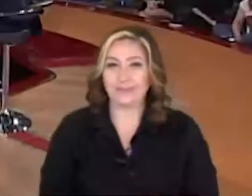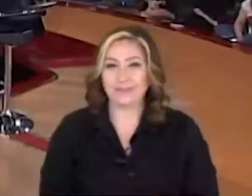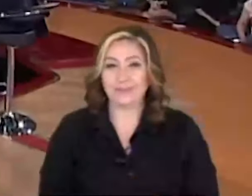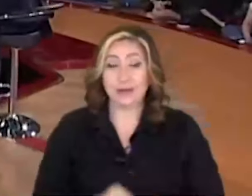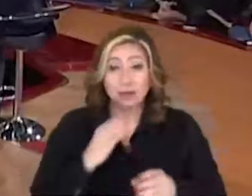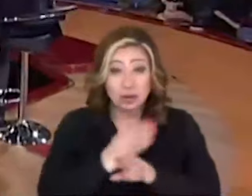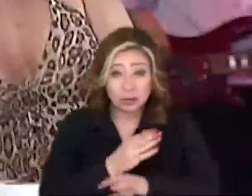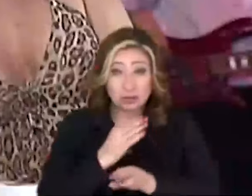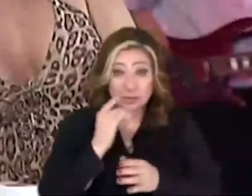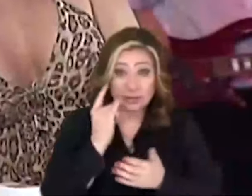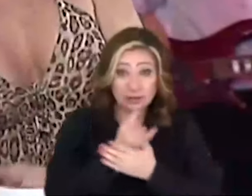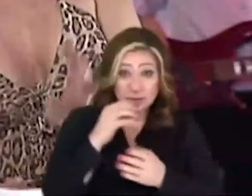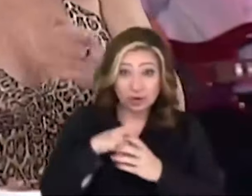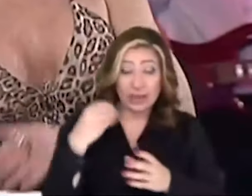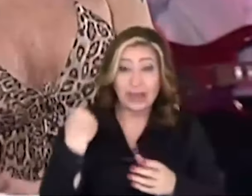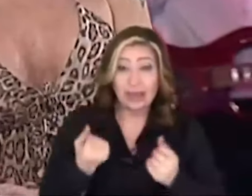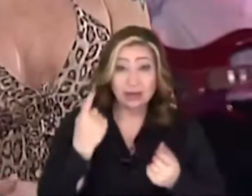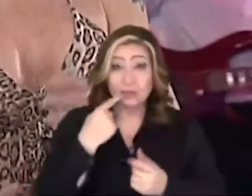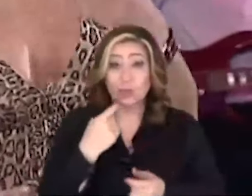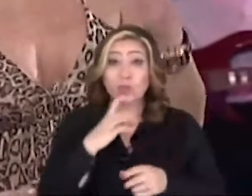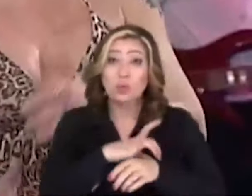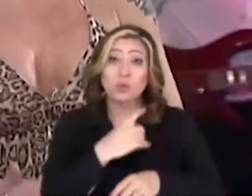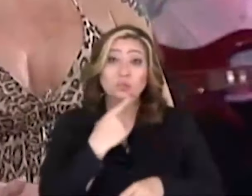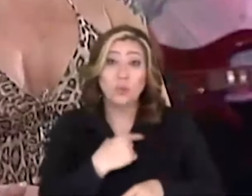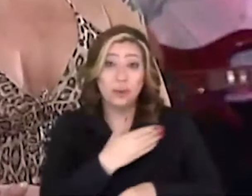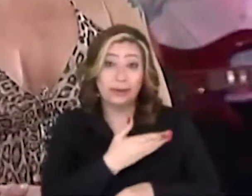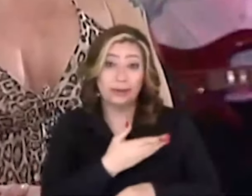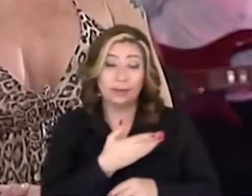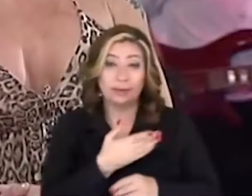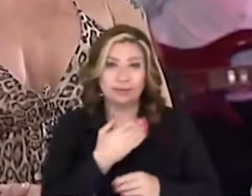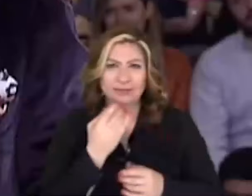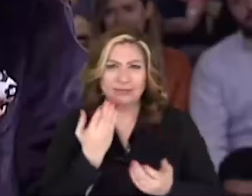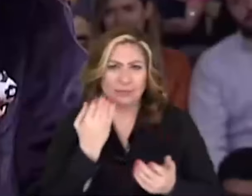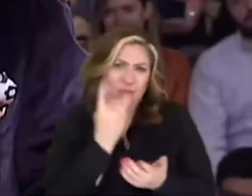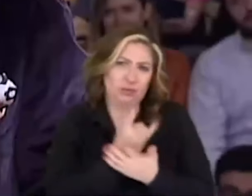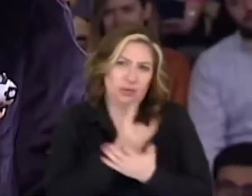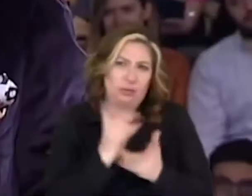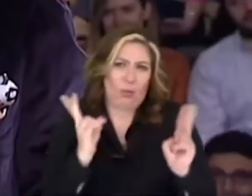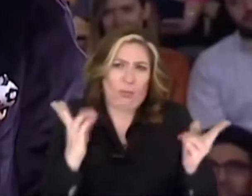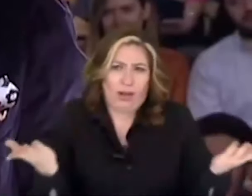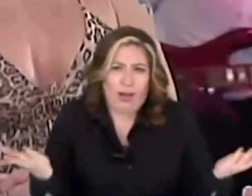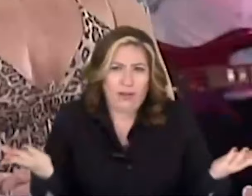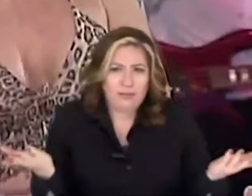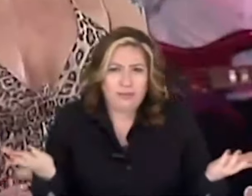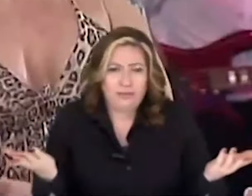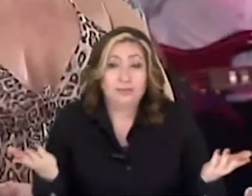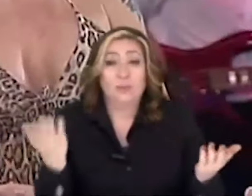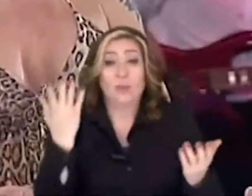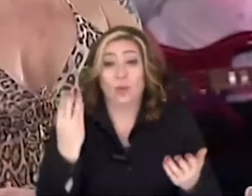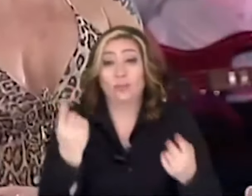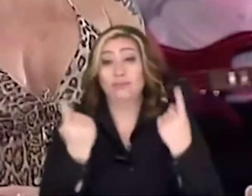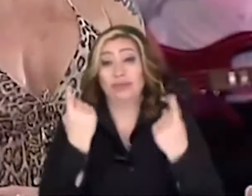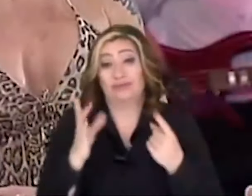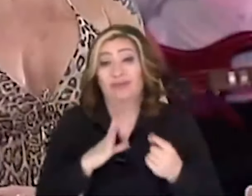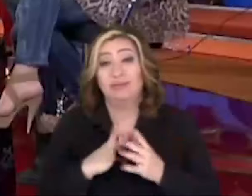Hakikaten cinsellikte yenilik oluyor mu? Oluyormuş, doktor öyle söyledi. Ne yenilik oluyor ya cinsellikte? Bildiğimiz cinsellik. Oluyor işte